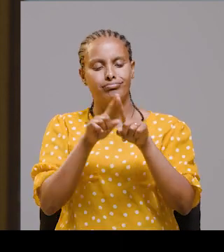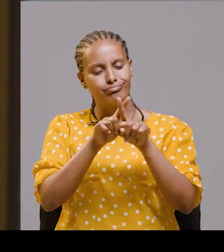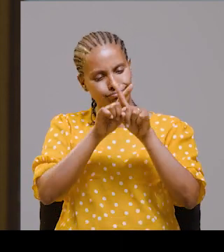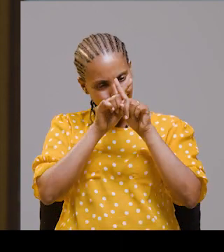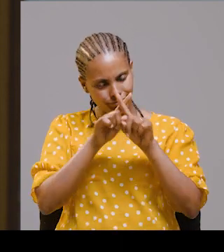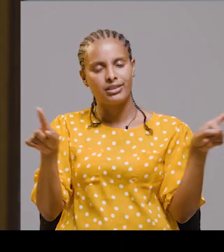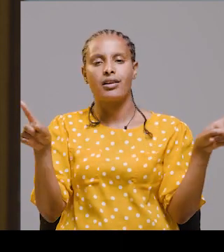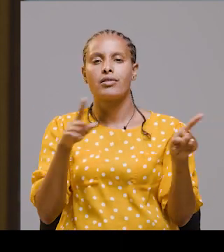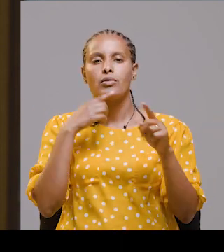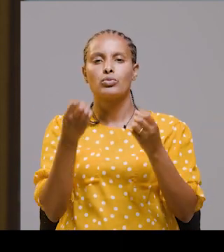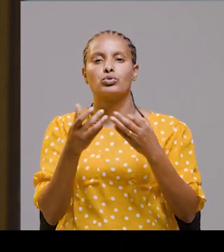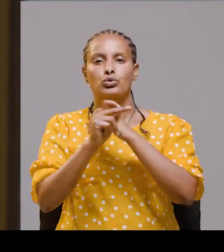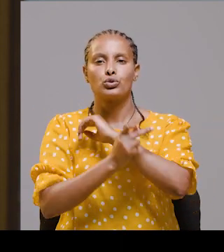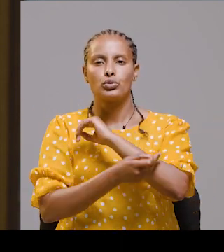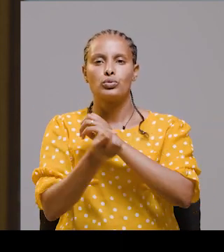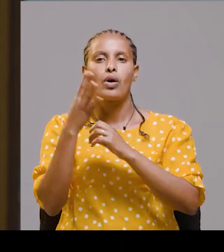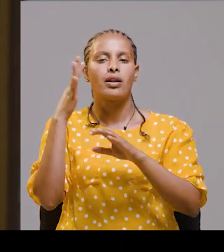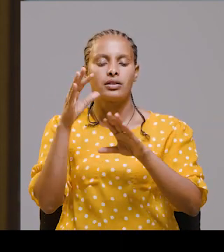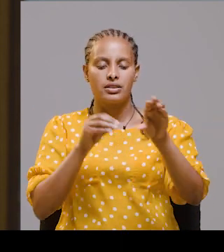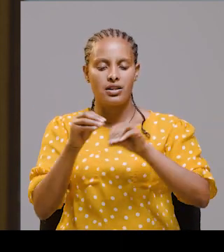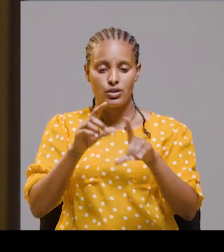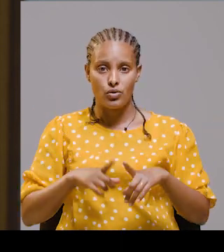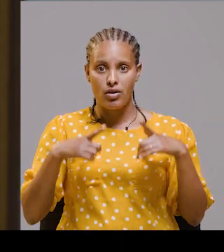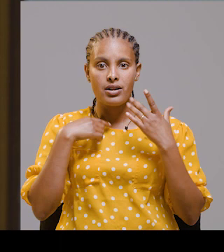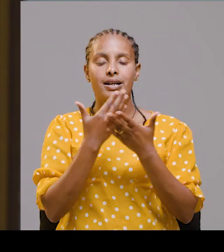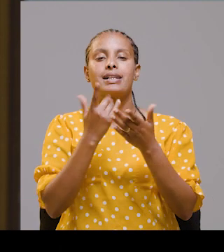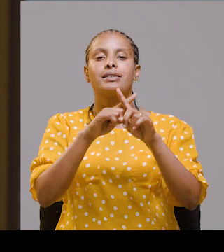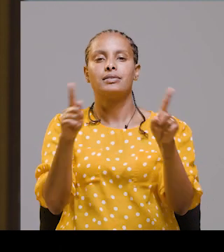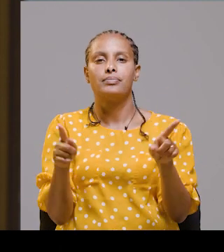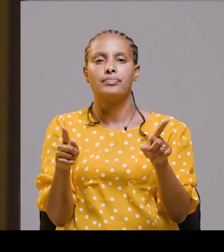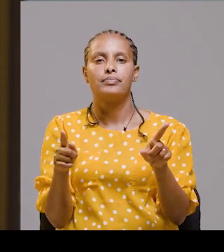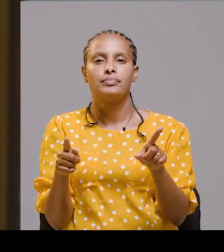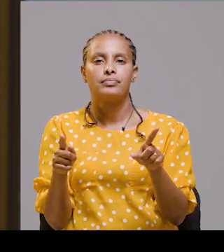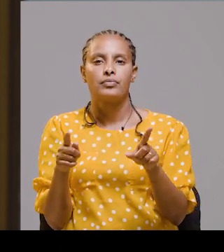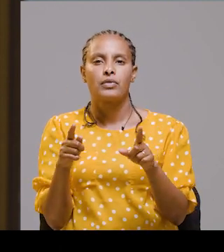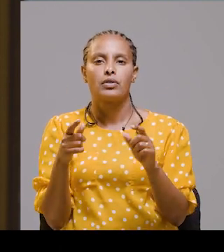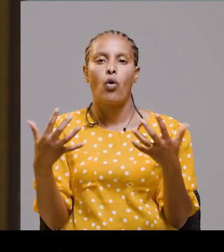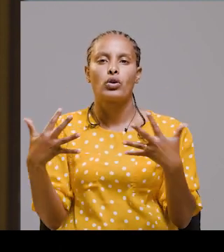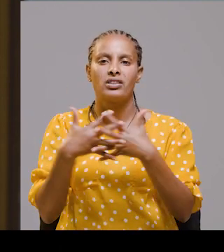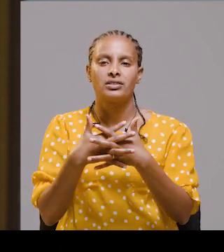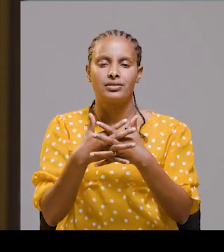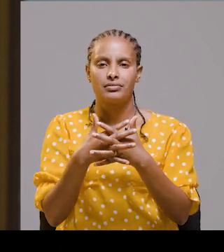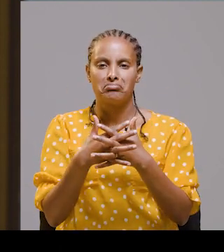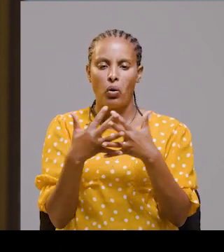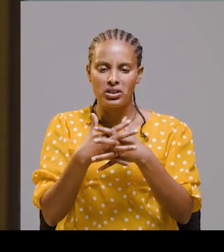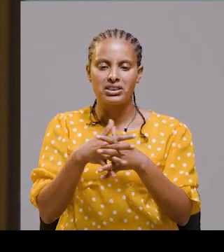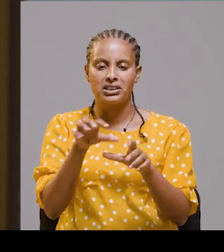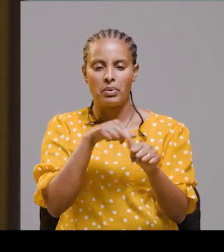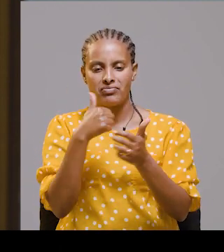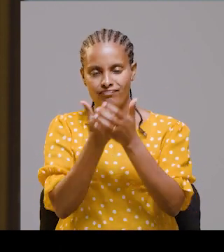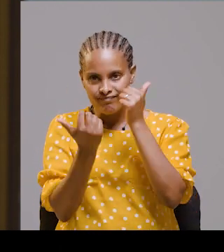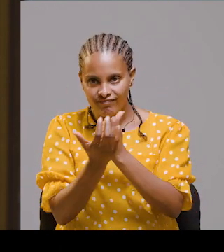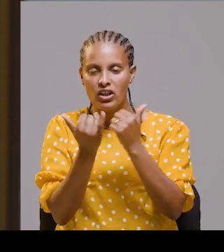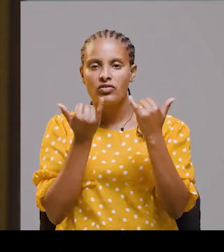ነው። በጣም ብዙ ድርጅቶች ብዙ አይነት እንቅስቃሴ ይኖራቸዋል። ነገር ግን ኮኦርዲኔሽን ግን ላይ ግን ችግር ያለ ይመስላል።